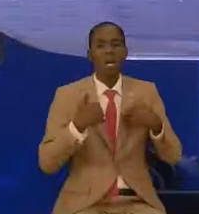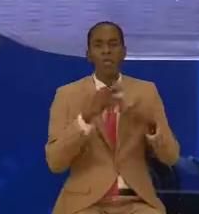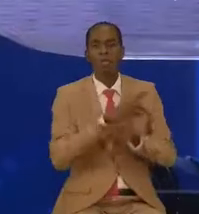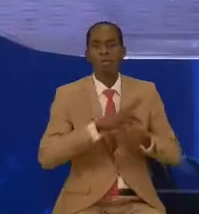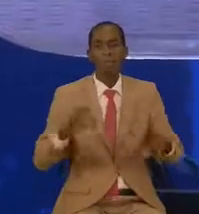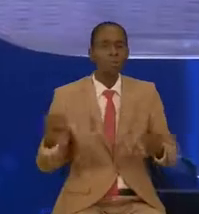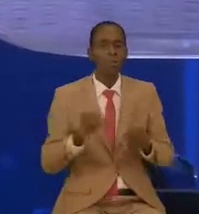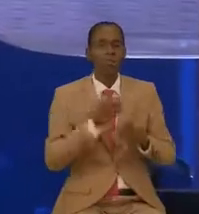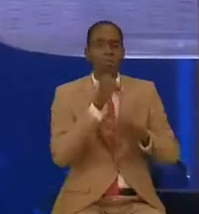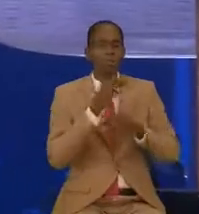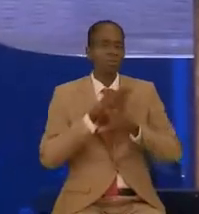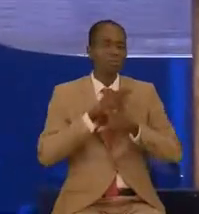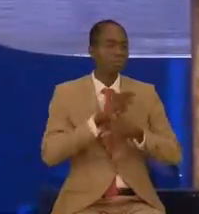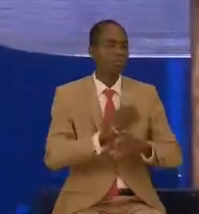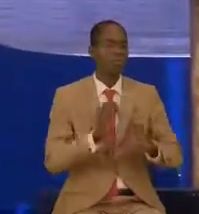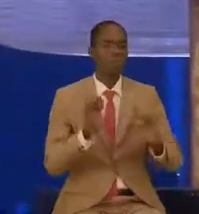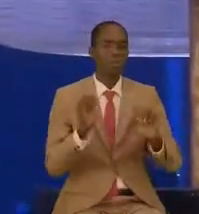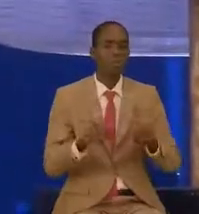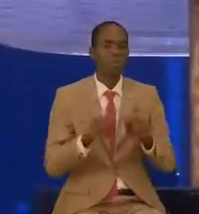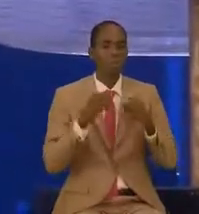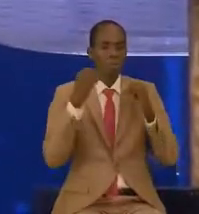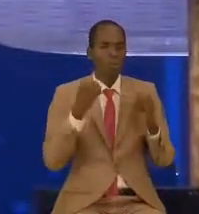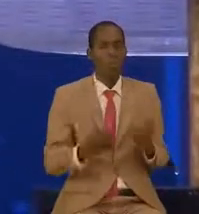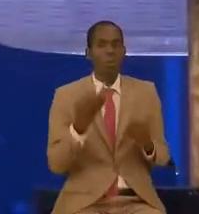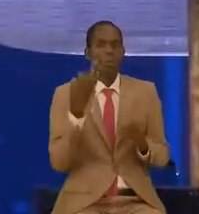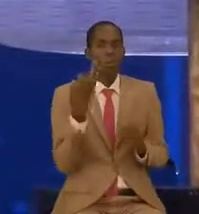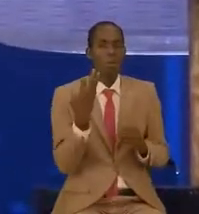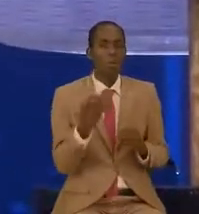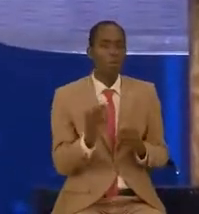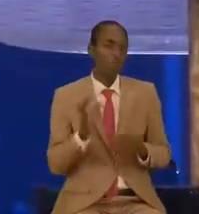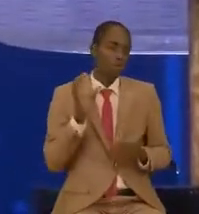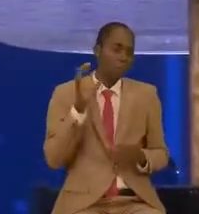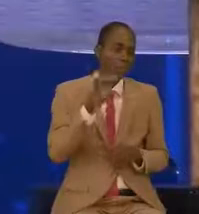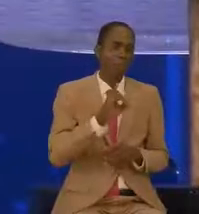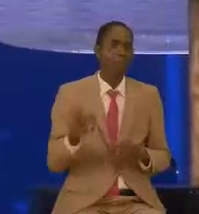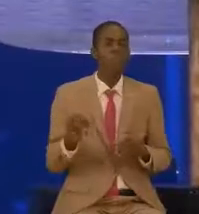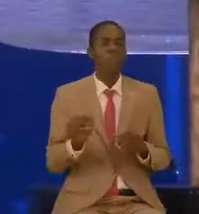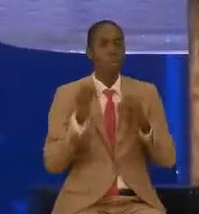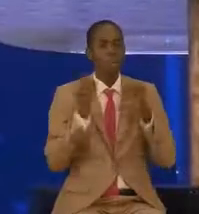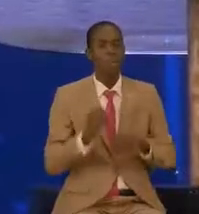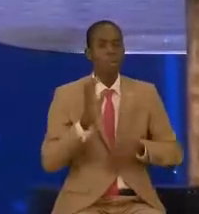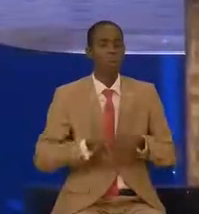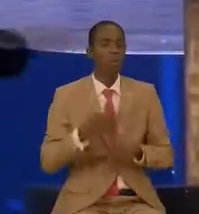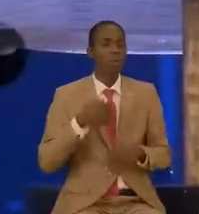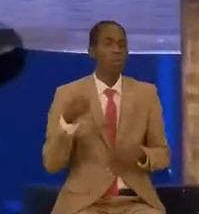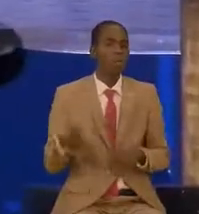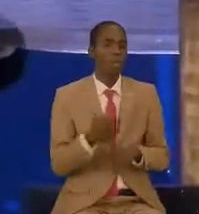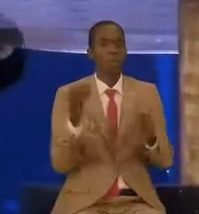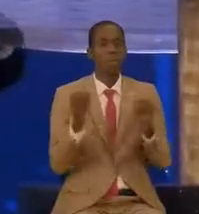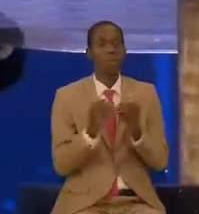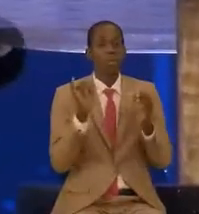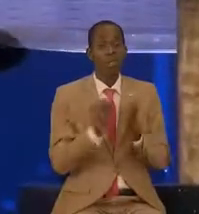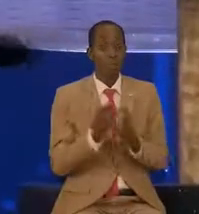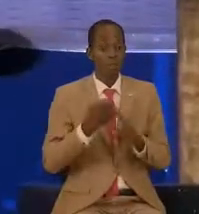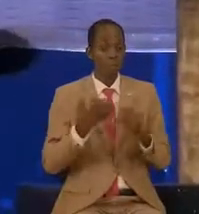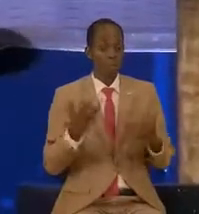le monde n'a plus de puissance résistible sur ma vie encore